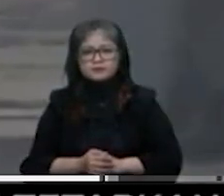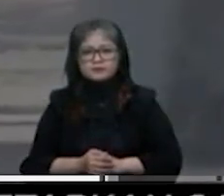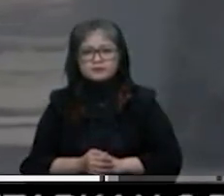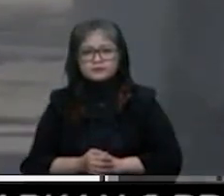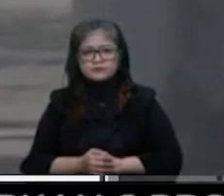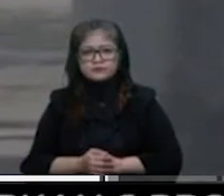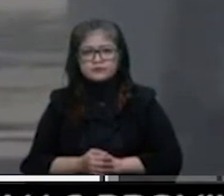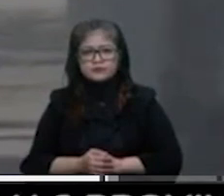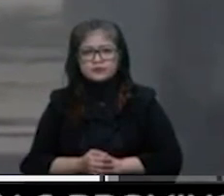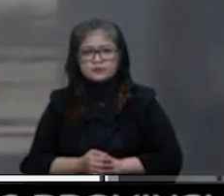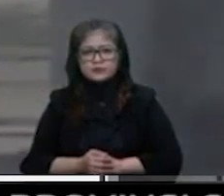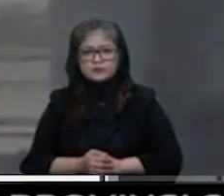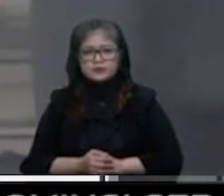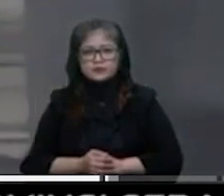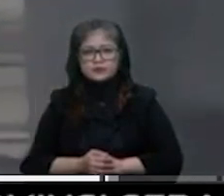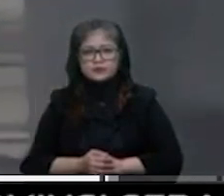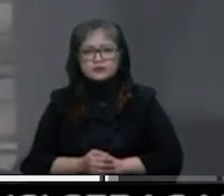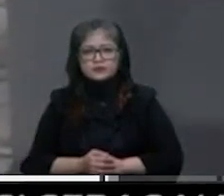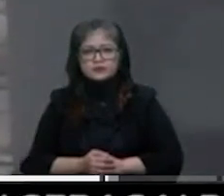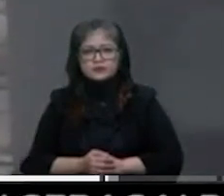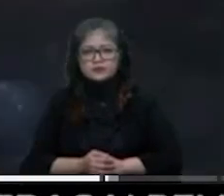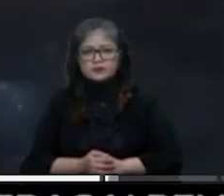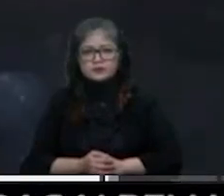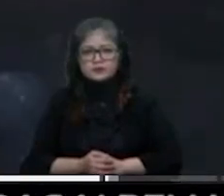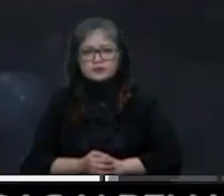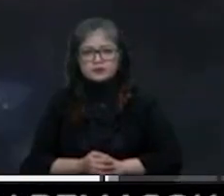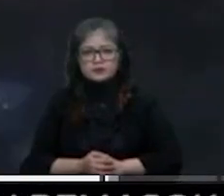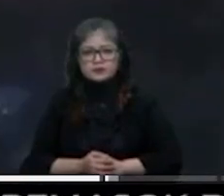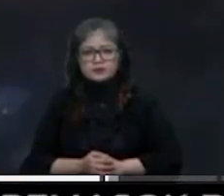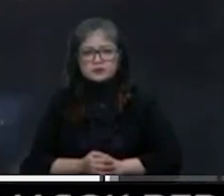Yeah.